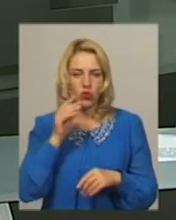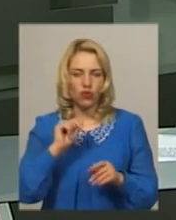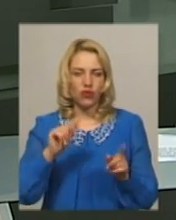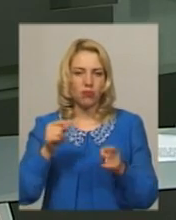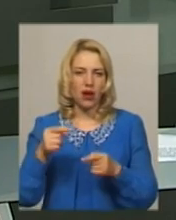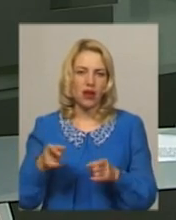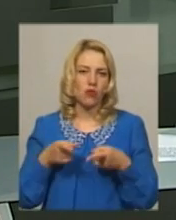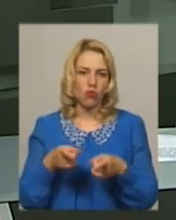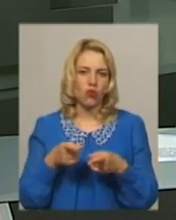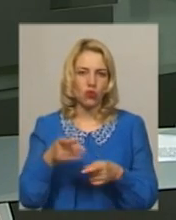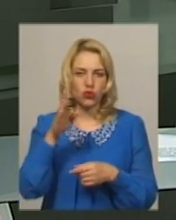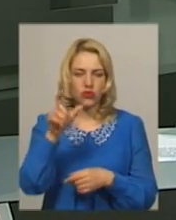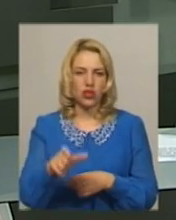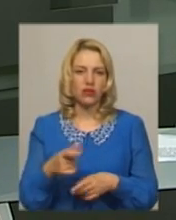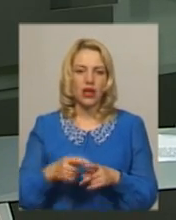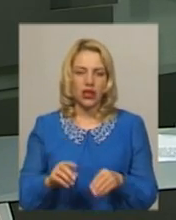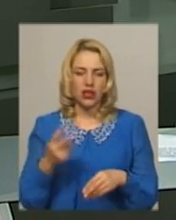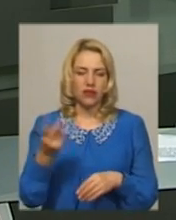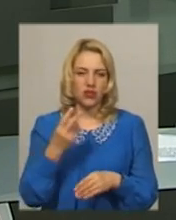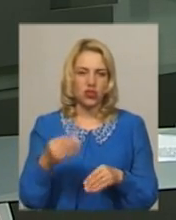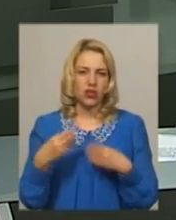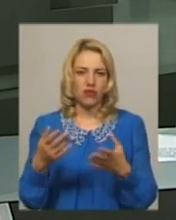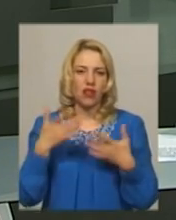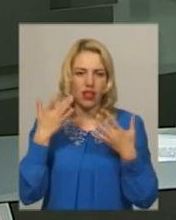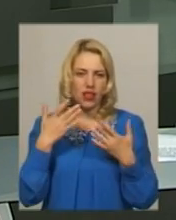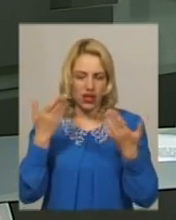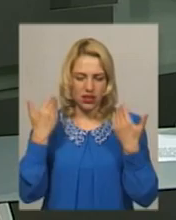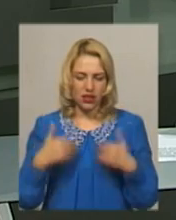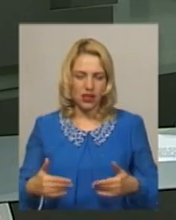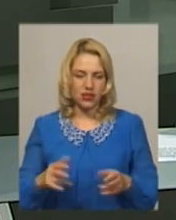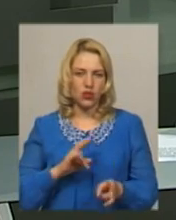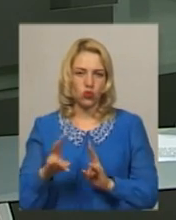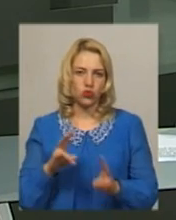вимаганні погрожував жертві і двічі наносив легкі тілесні ушкодження. На